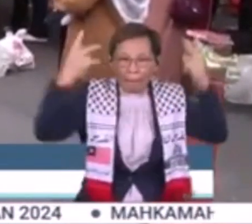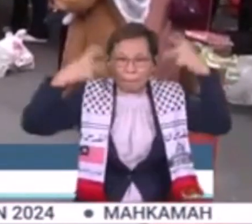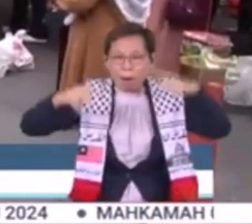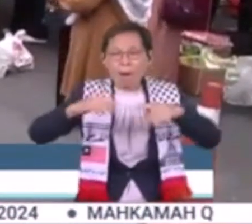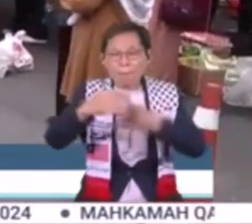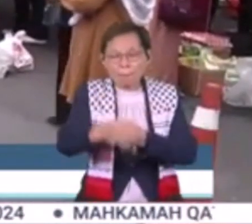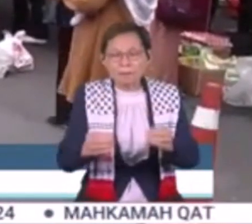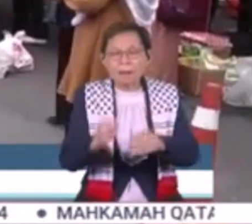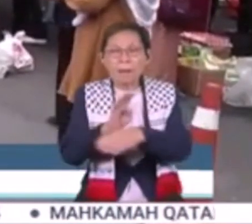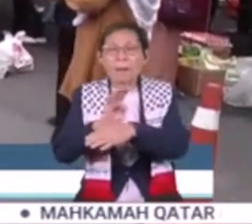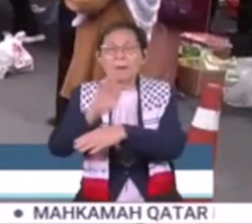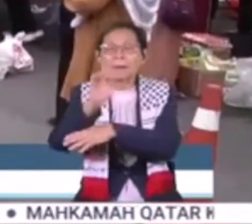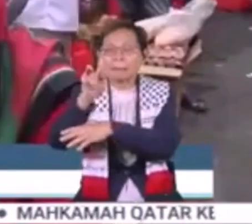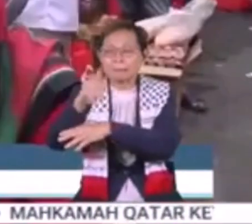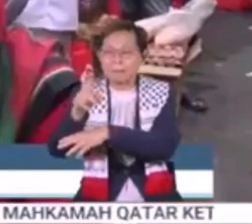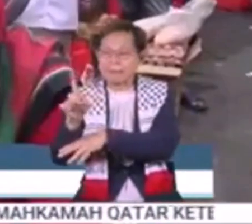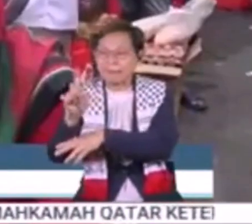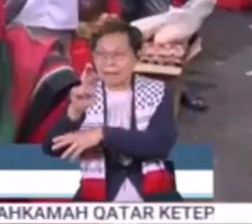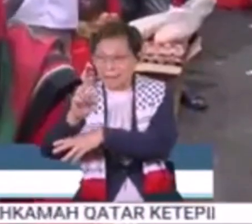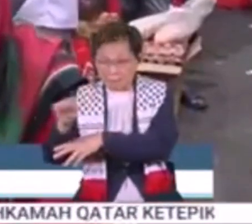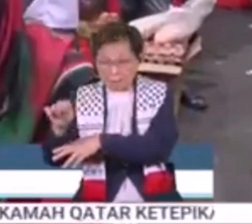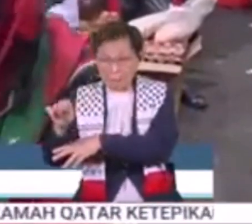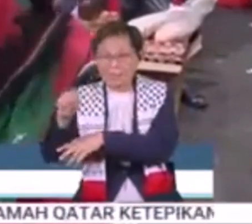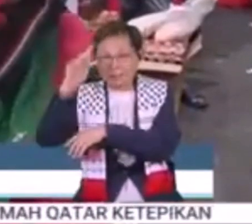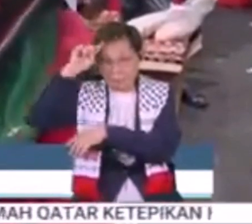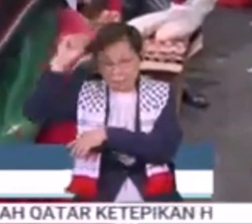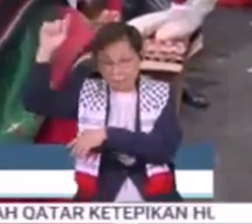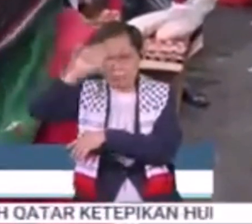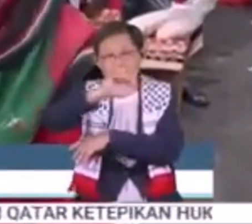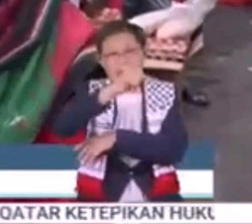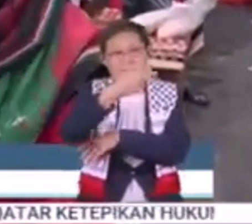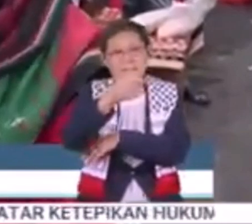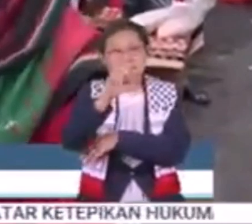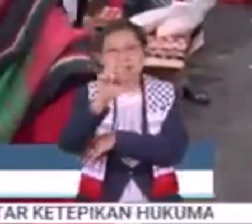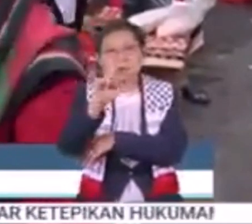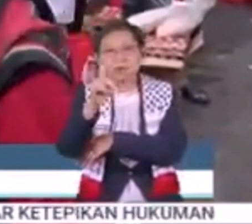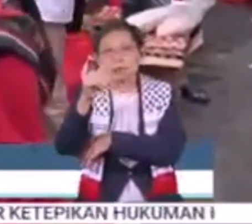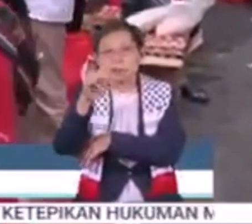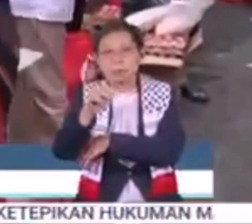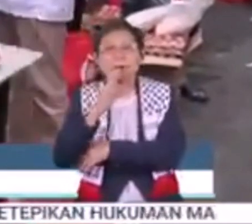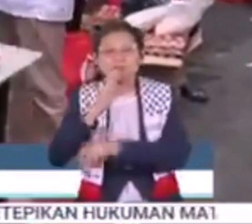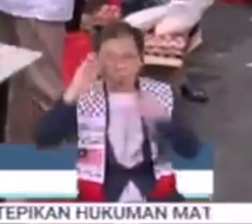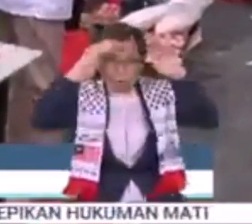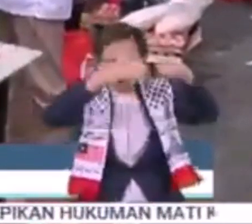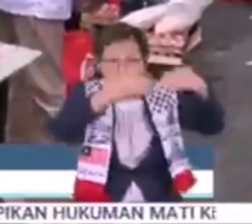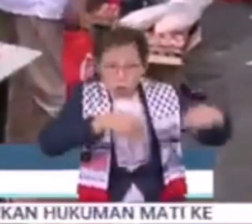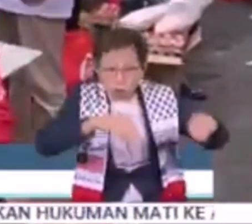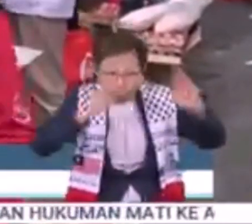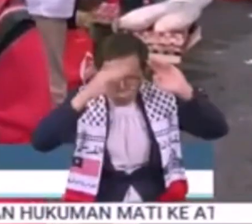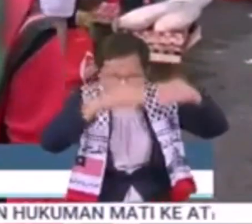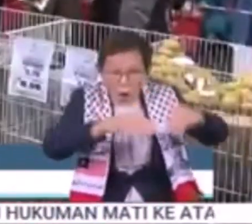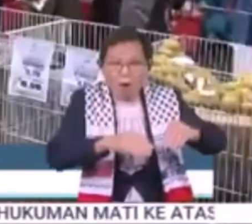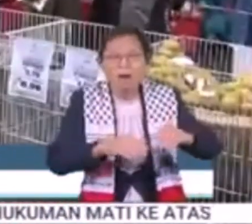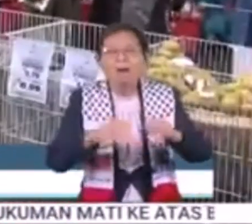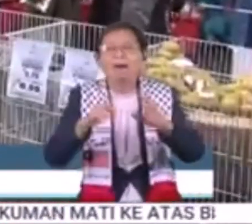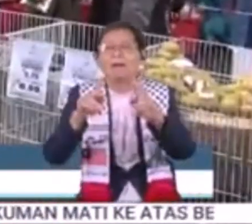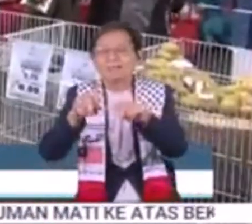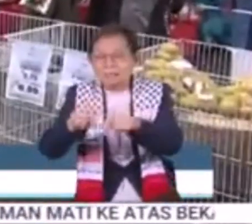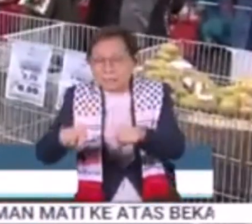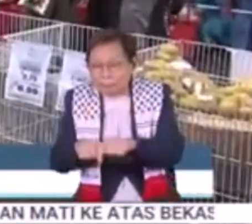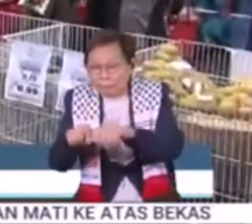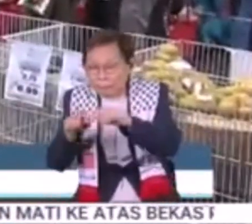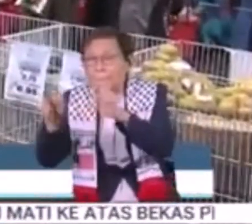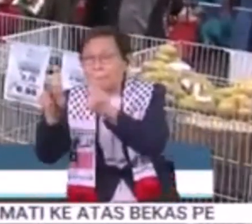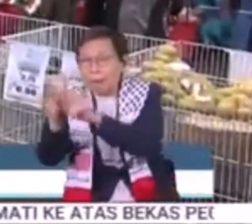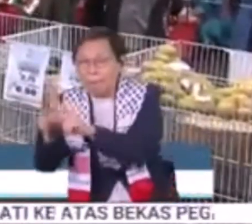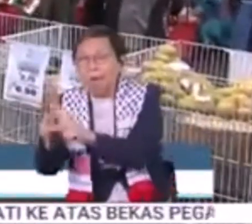Pengarah Pejabat Perdagangan Dalam Negeri dan Kos Sara Hidup KPDN Terengganu, Syahrudin Muhammad Kia berkata, fokus jualan melibatkan kawasan pedalaman. Langkah itu